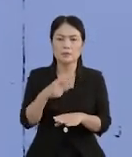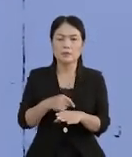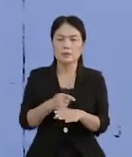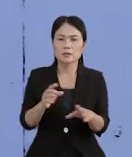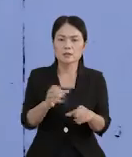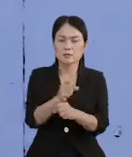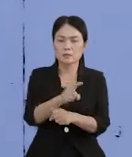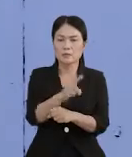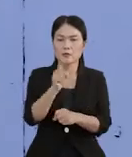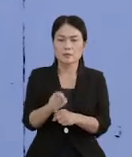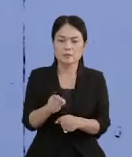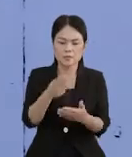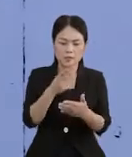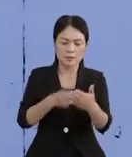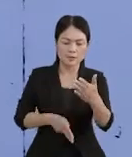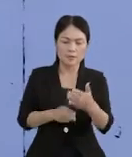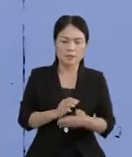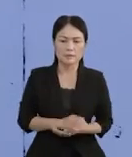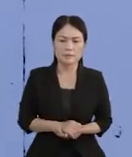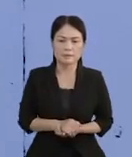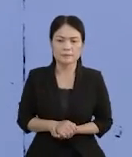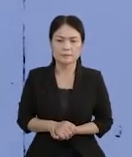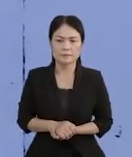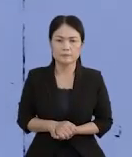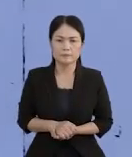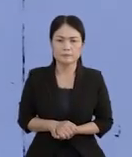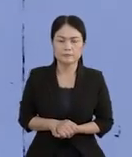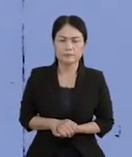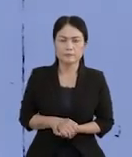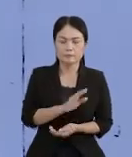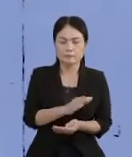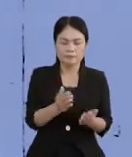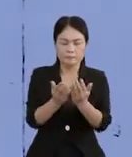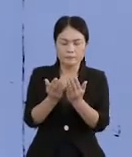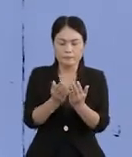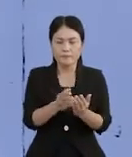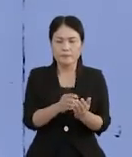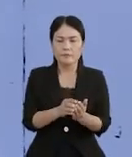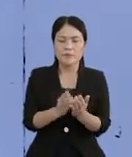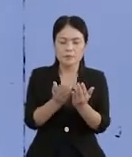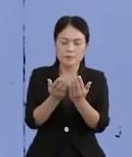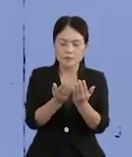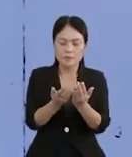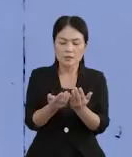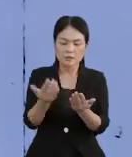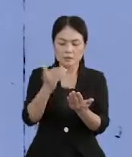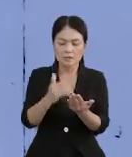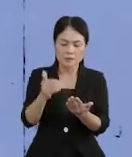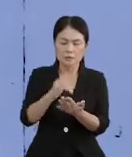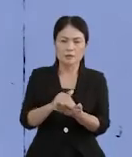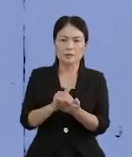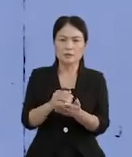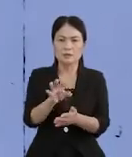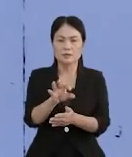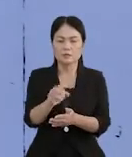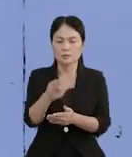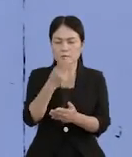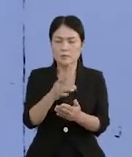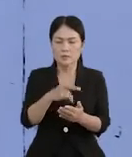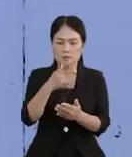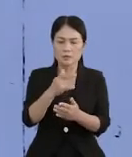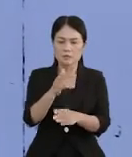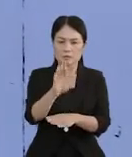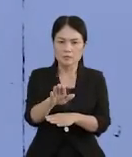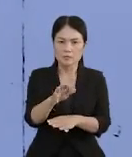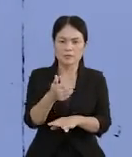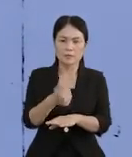hai kệ bàn xua rộp ở vầy. Nhưng con an mà chọp, bi chọp, bay chọp, an thơ mấy rộp ở khơi nơi bòm rạp rộp